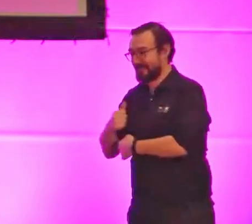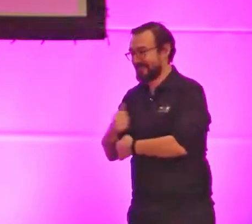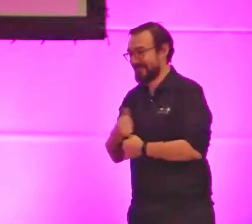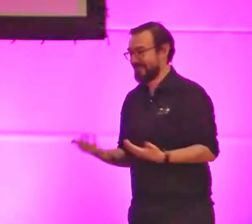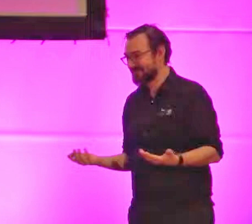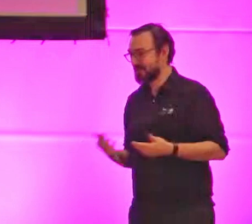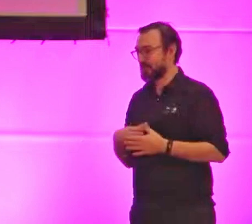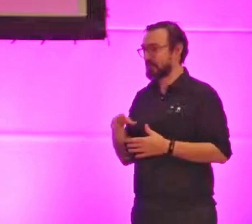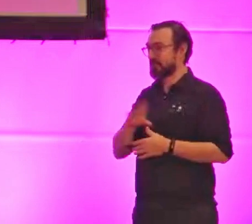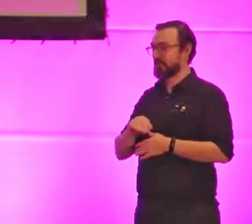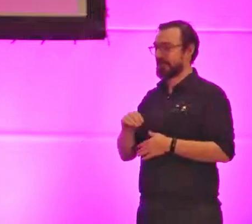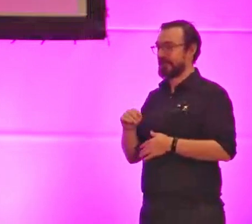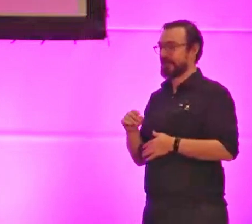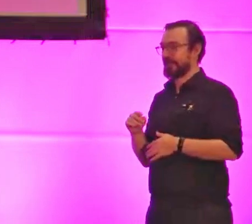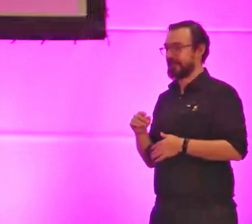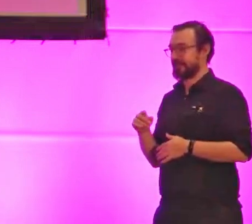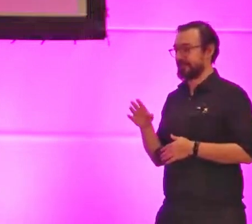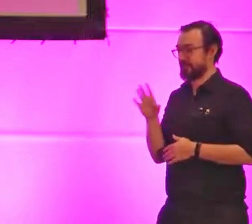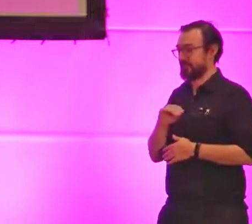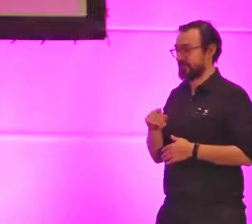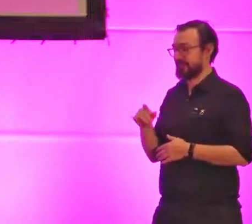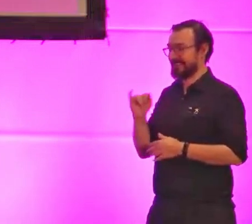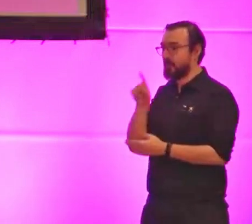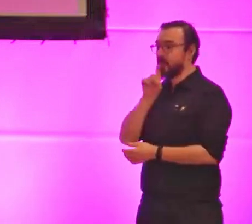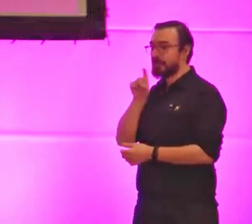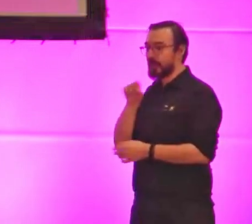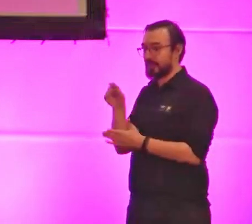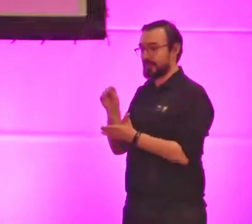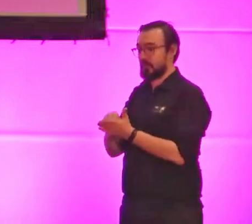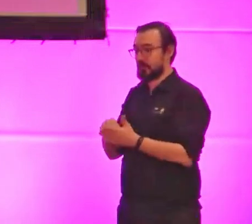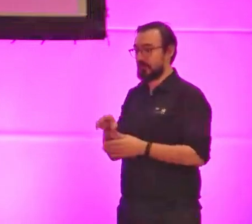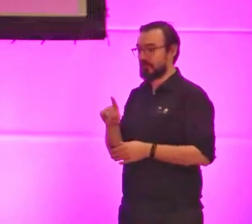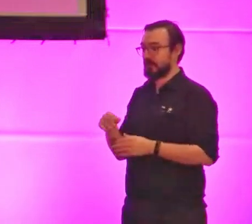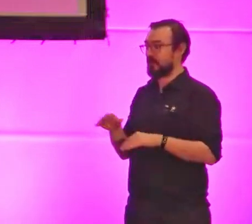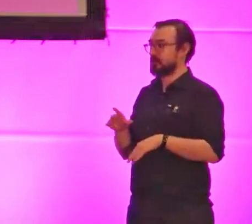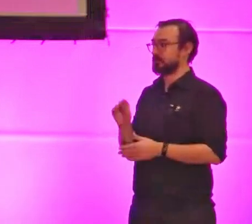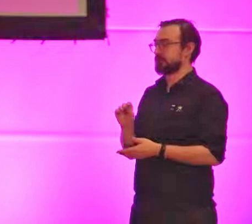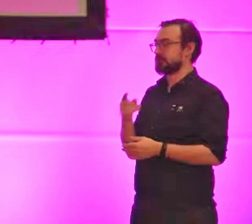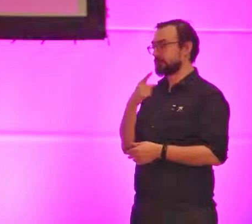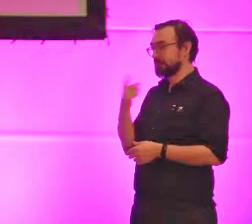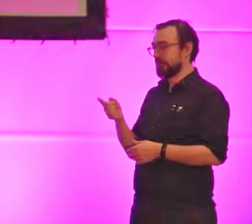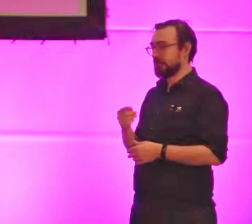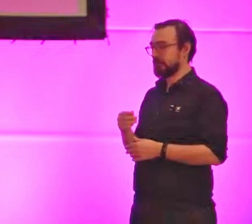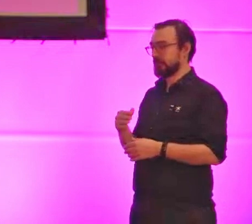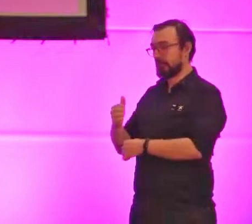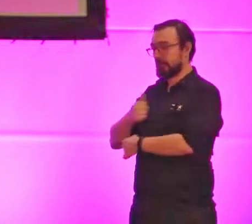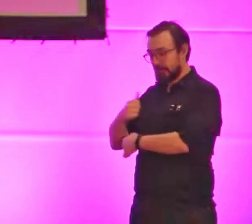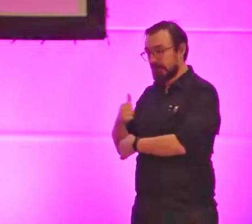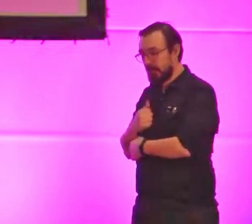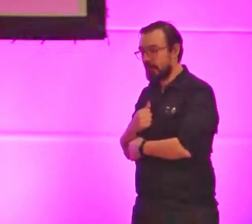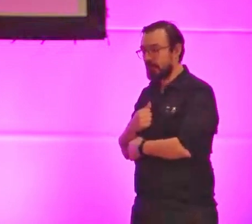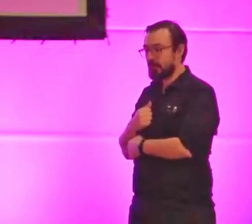Och det påstås ju då från i årtalet på goda grunder att